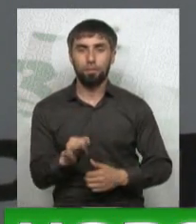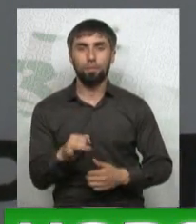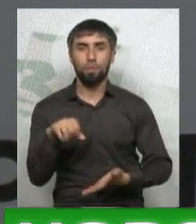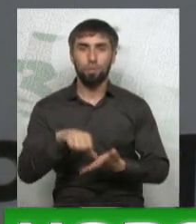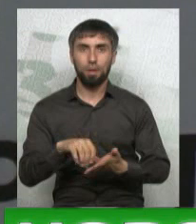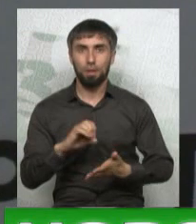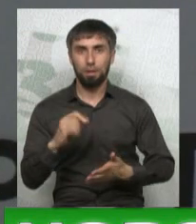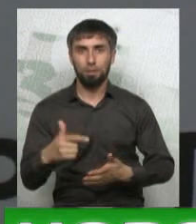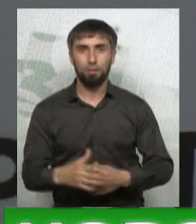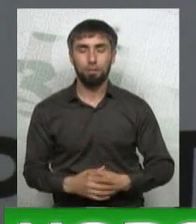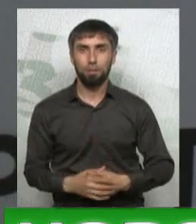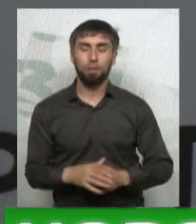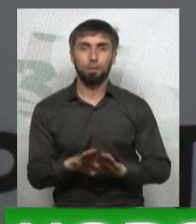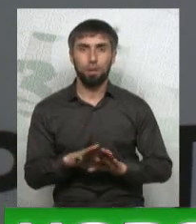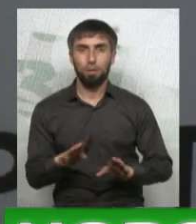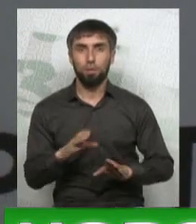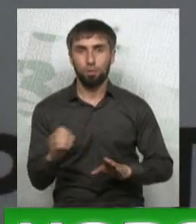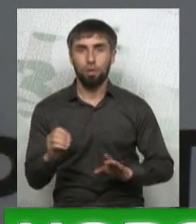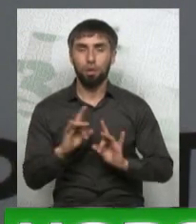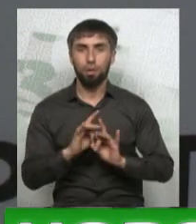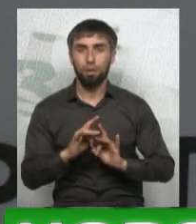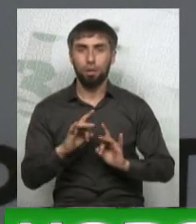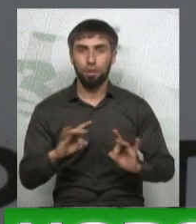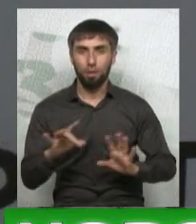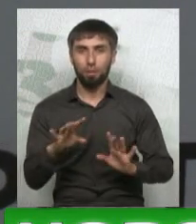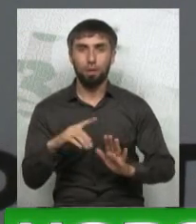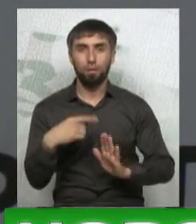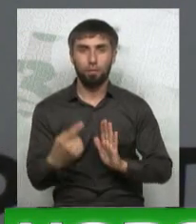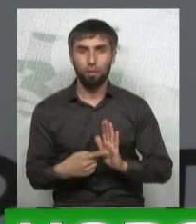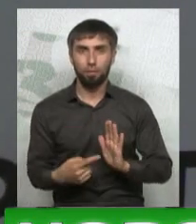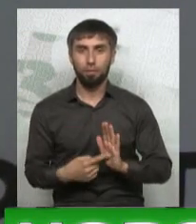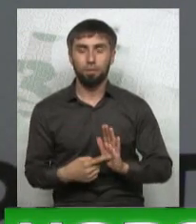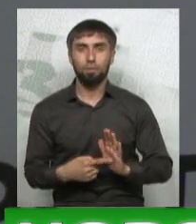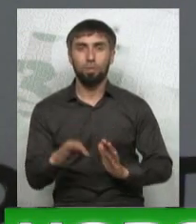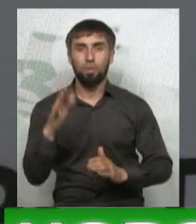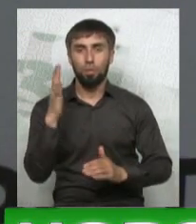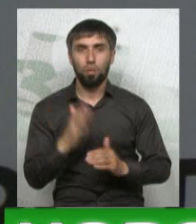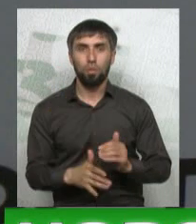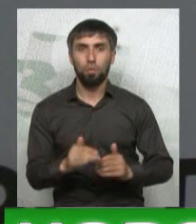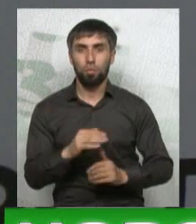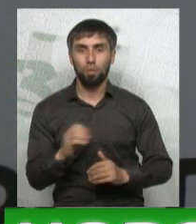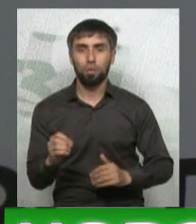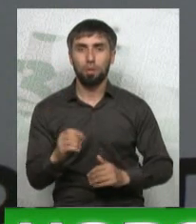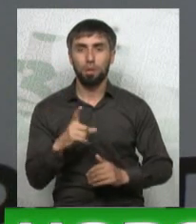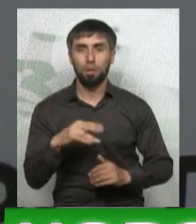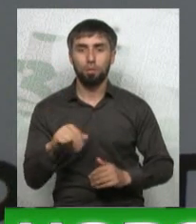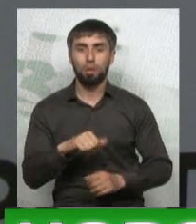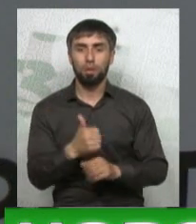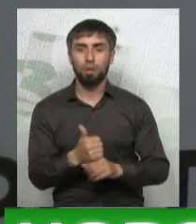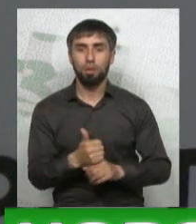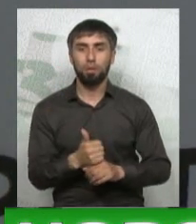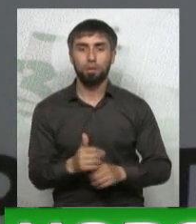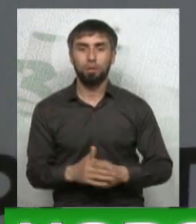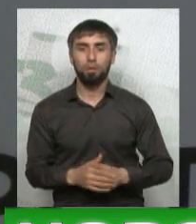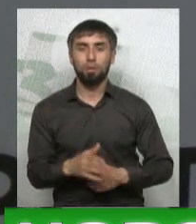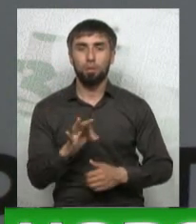участника ЕГЭ. Также озвучивались вопросы по завершению уже этапа основного, по целевым